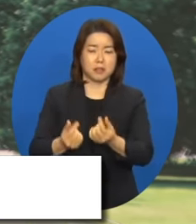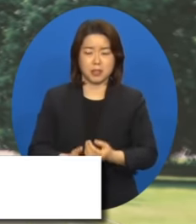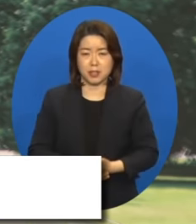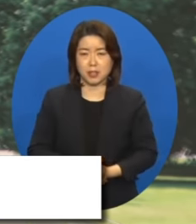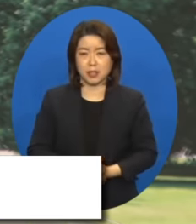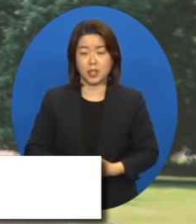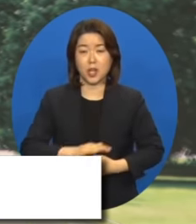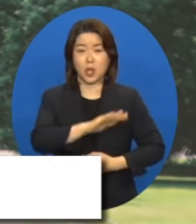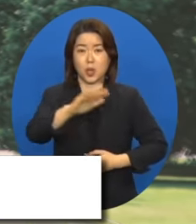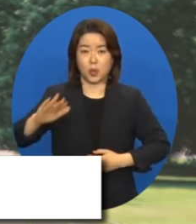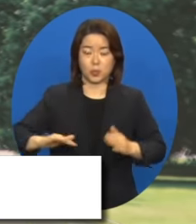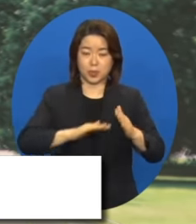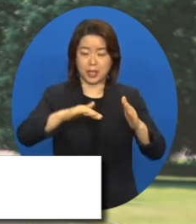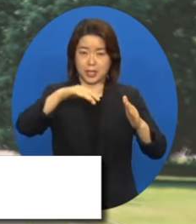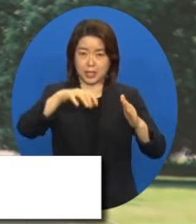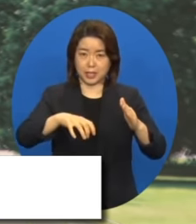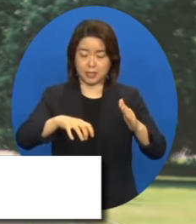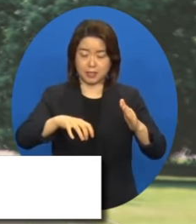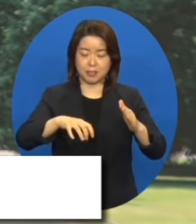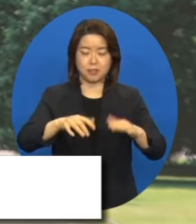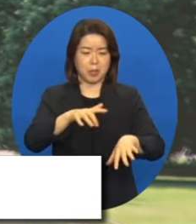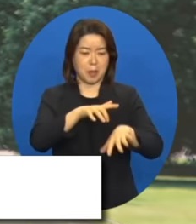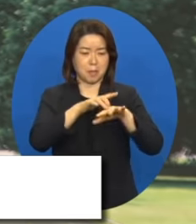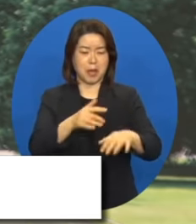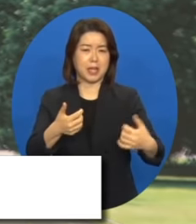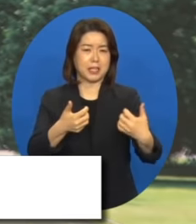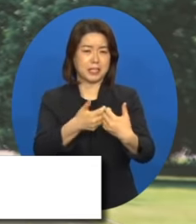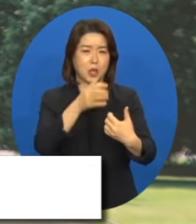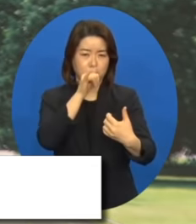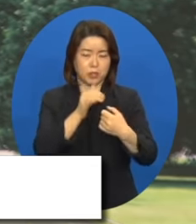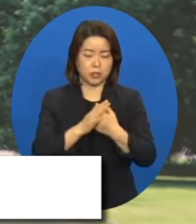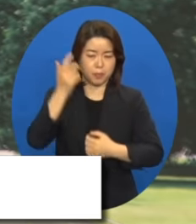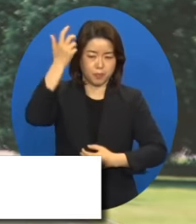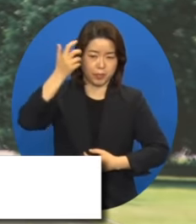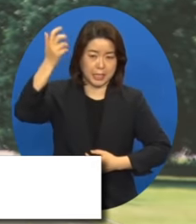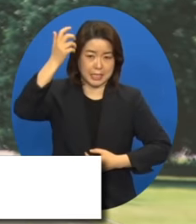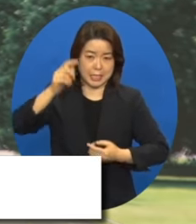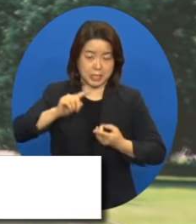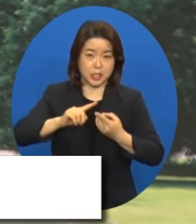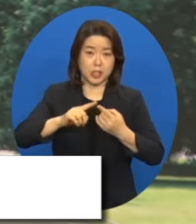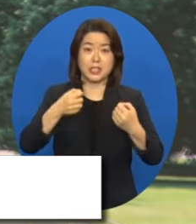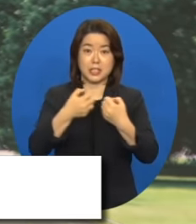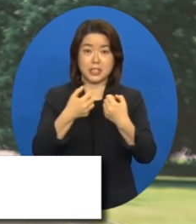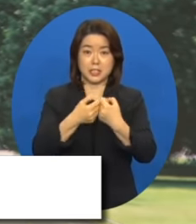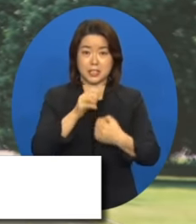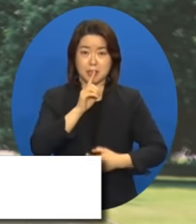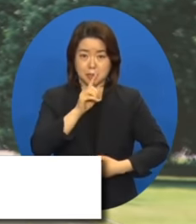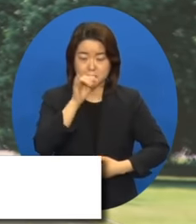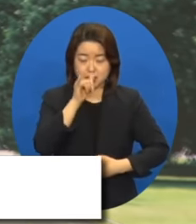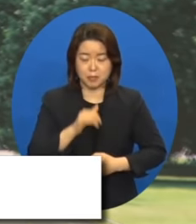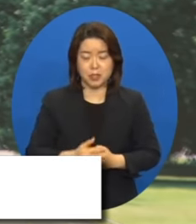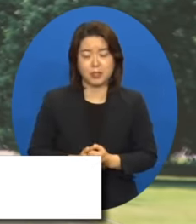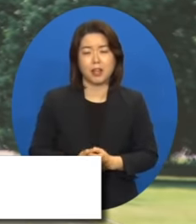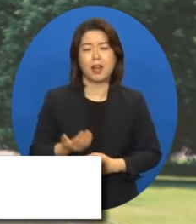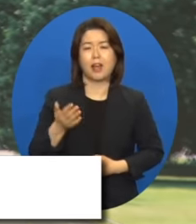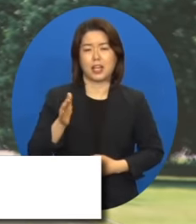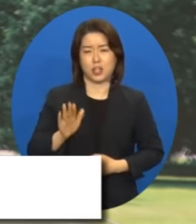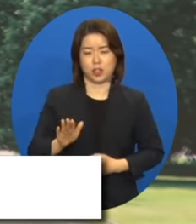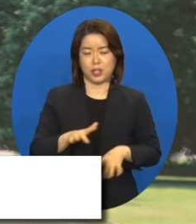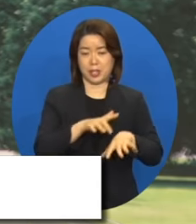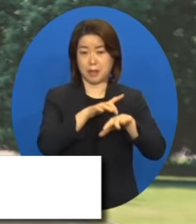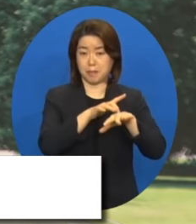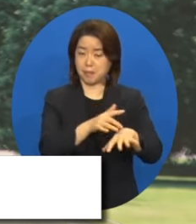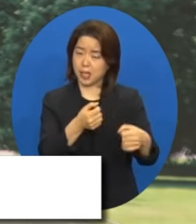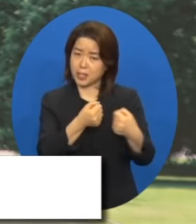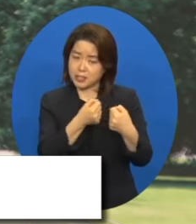우리가 가정 안에서 마귀와 싸운다는 거죠. 영적인 전쟁이라고 합니다. 그런데 마귀와